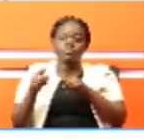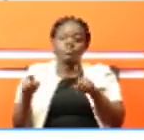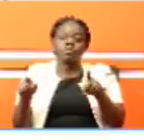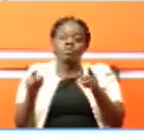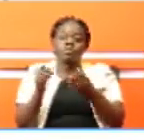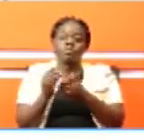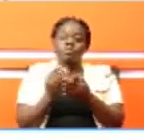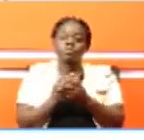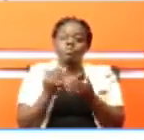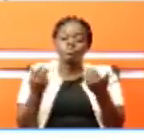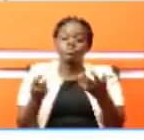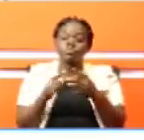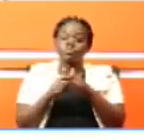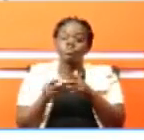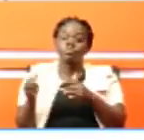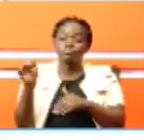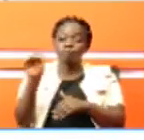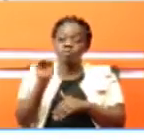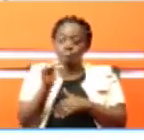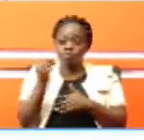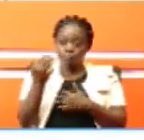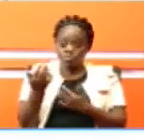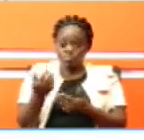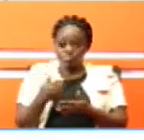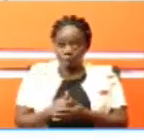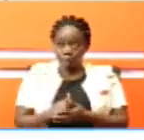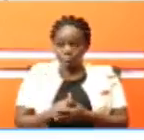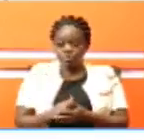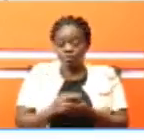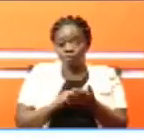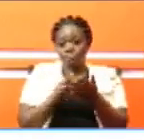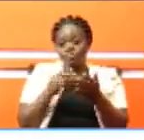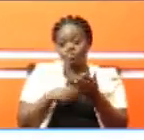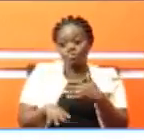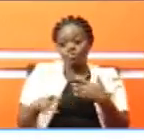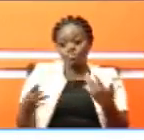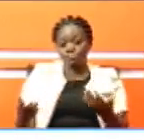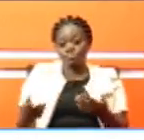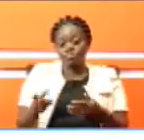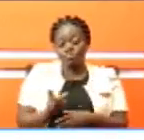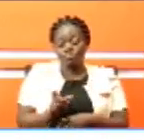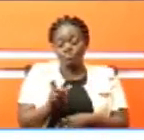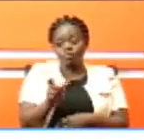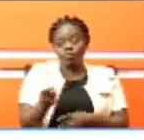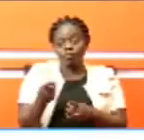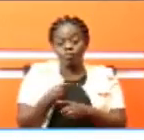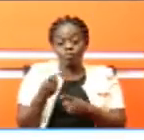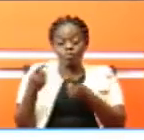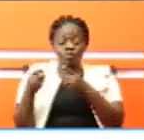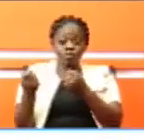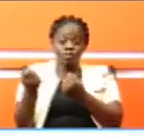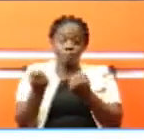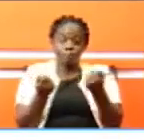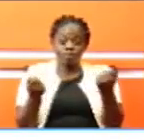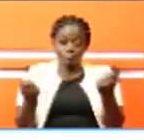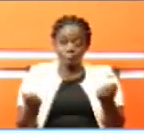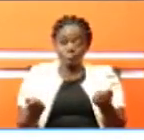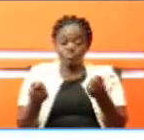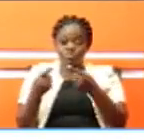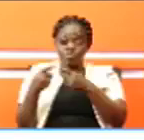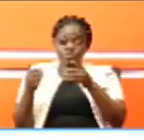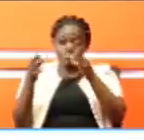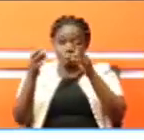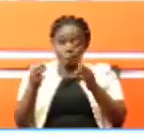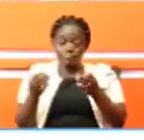Niyolo okubaka technology yeyongedde kati tukozesa battery ngojeko okukoleza ekidduka battery zikola ebintu